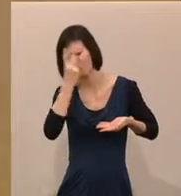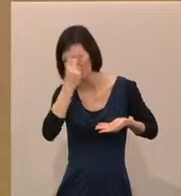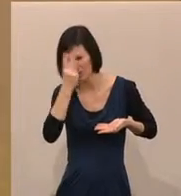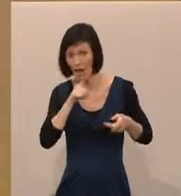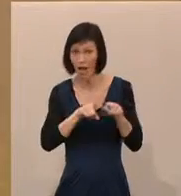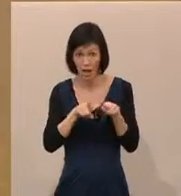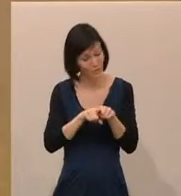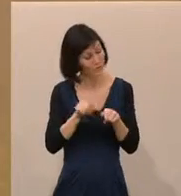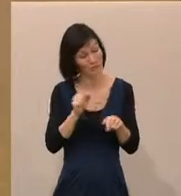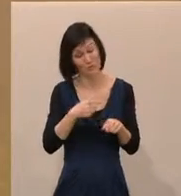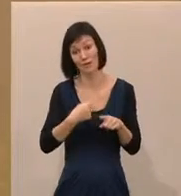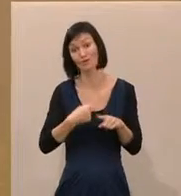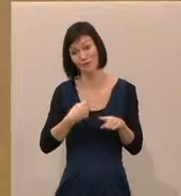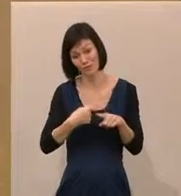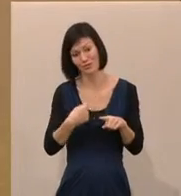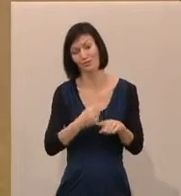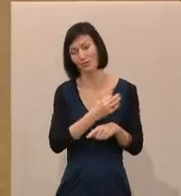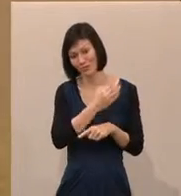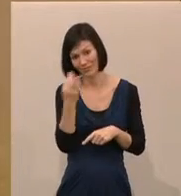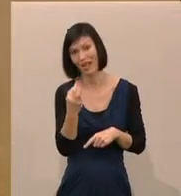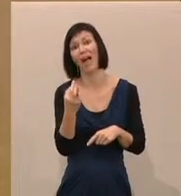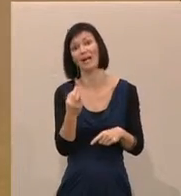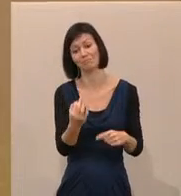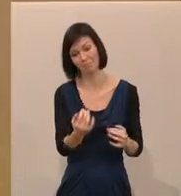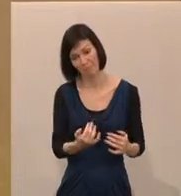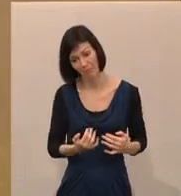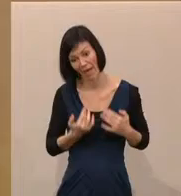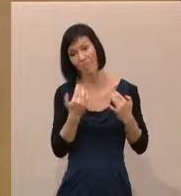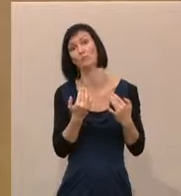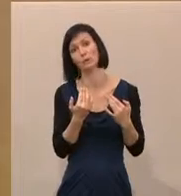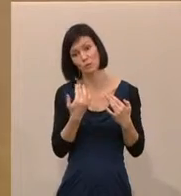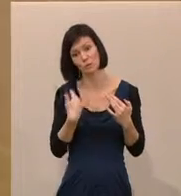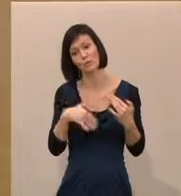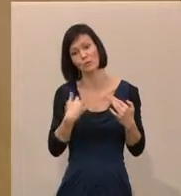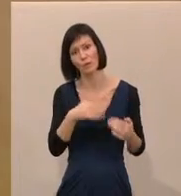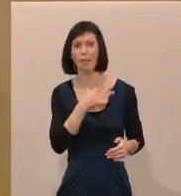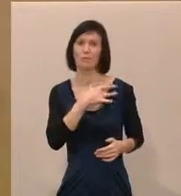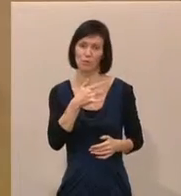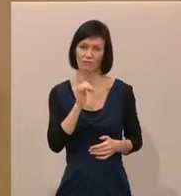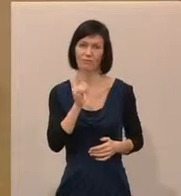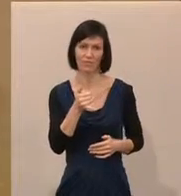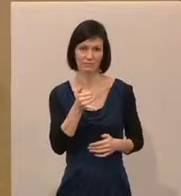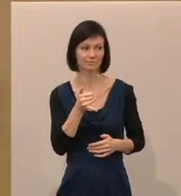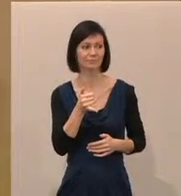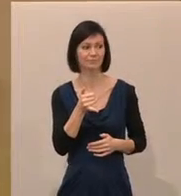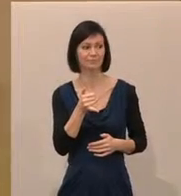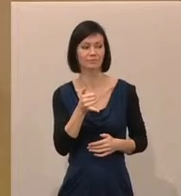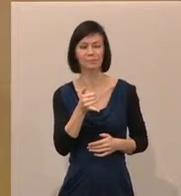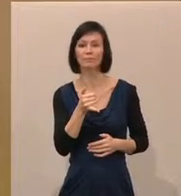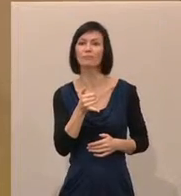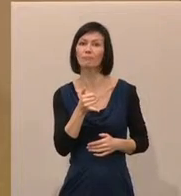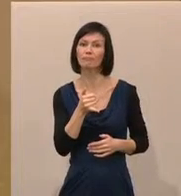vom 12-Stunden-Tag, denn der wirkt sich auch auf Teilzeitstunden aus, hier betroffen sind, dass hier